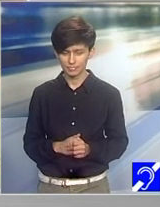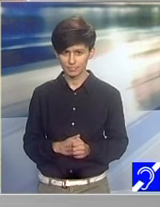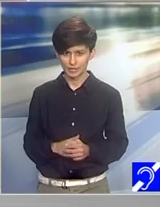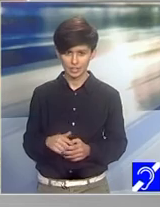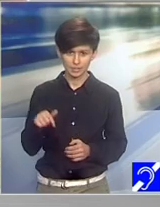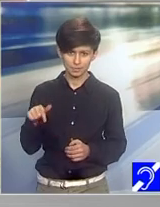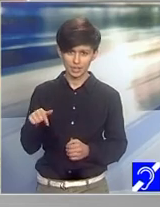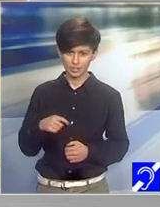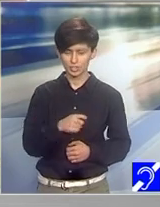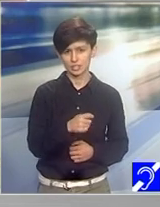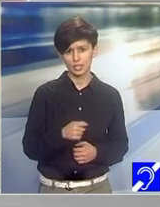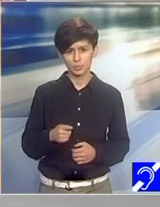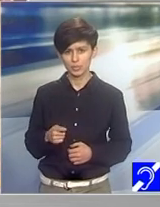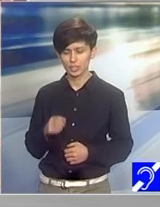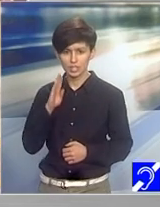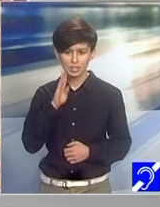Acest proiect dacic care